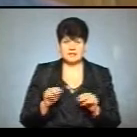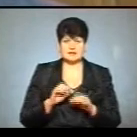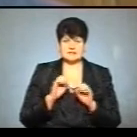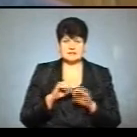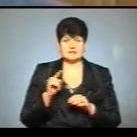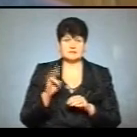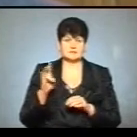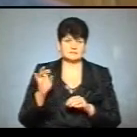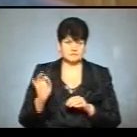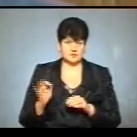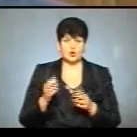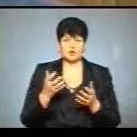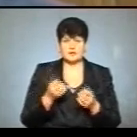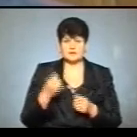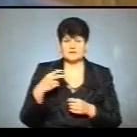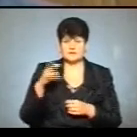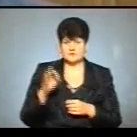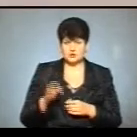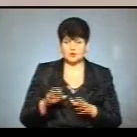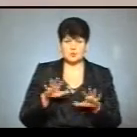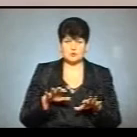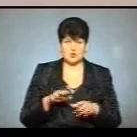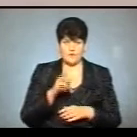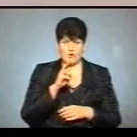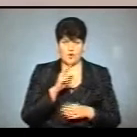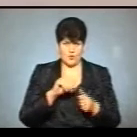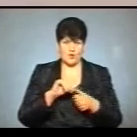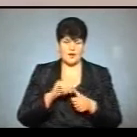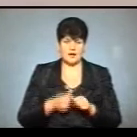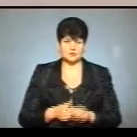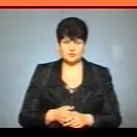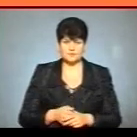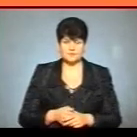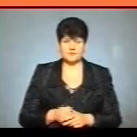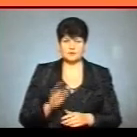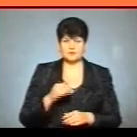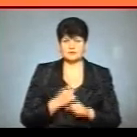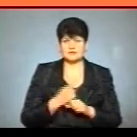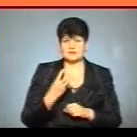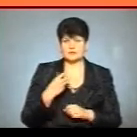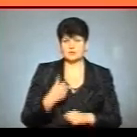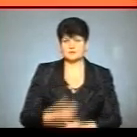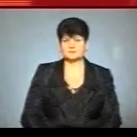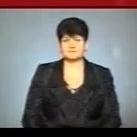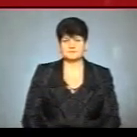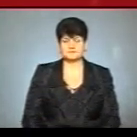сертифікацію, отримують 20% до посадового окладу. Діятимуть сертифікати 3 роки.